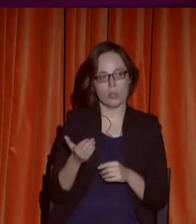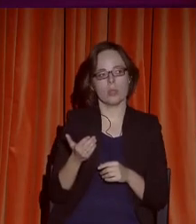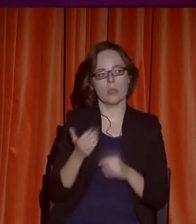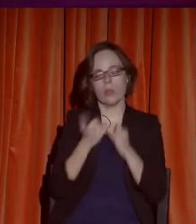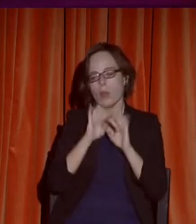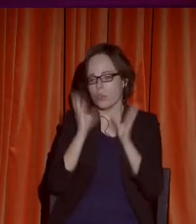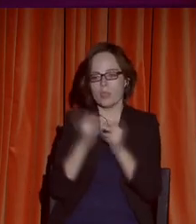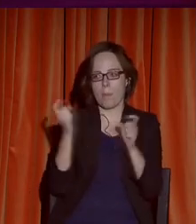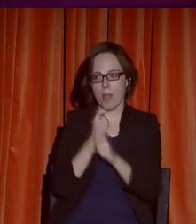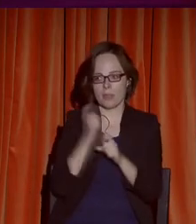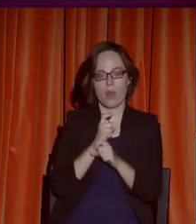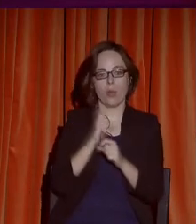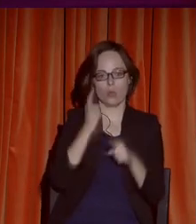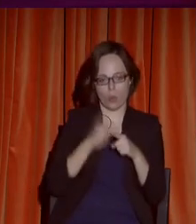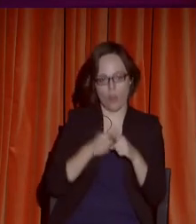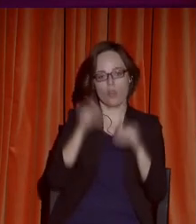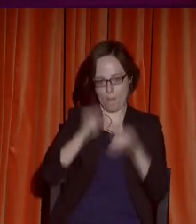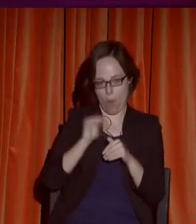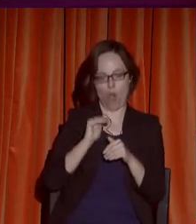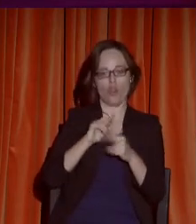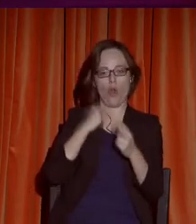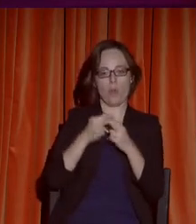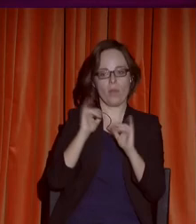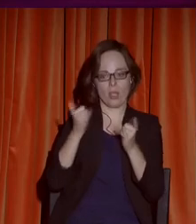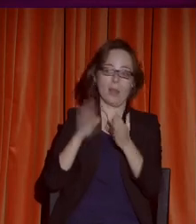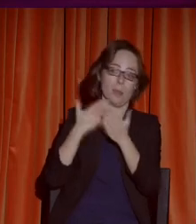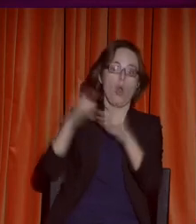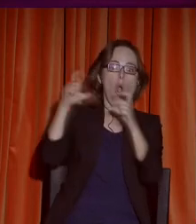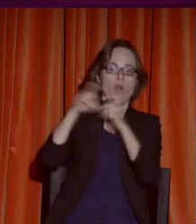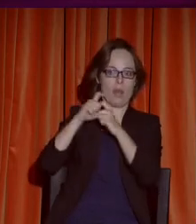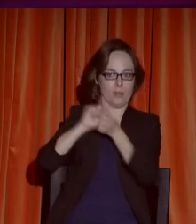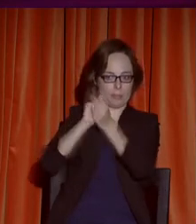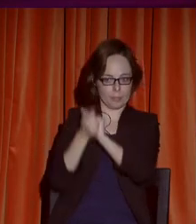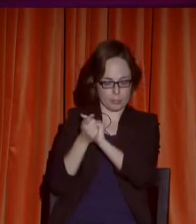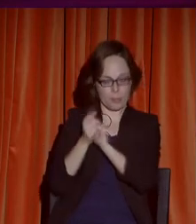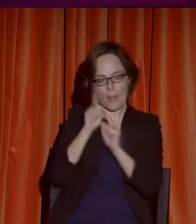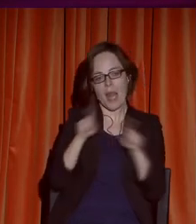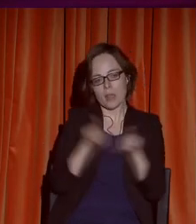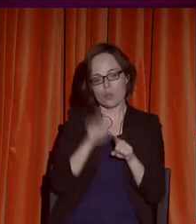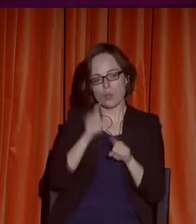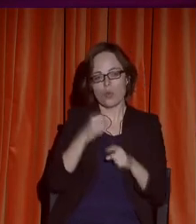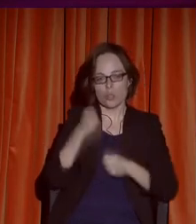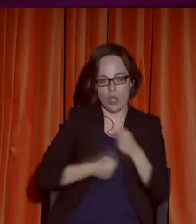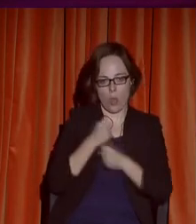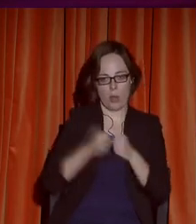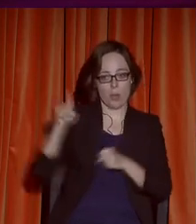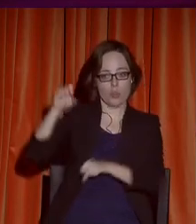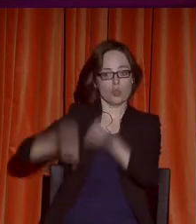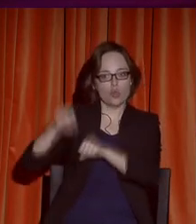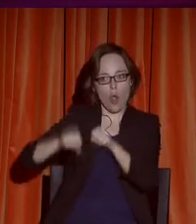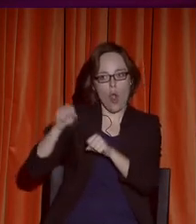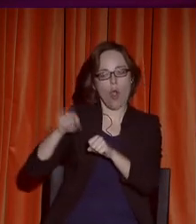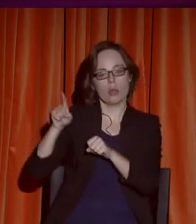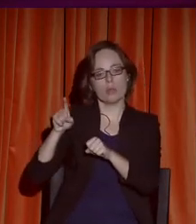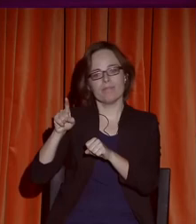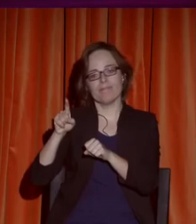wszystkie państwa członkowskie w drodze zmiany konwencji, co następowało, ale również podejmowane są działania ze strony Trybunału, które mają jakby taki charakter